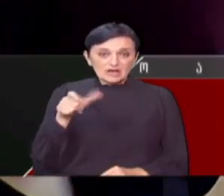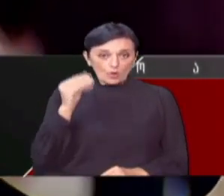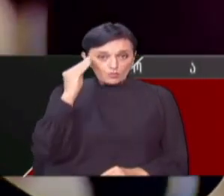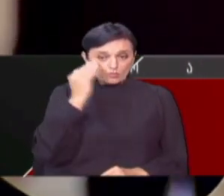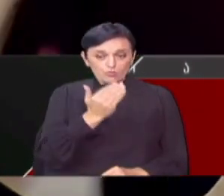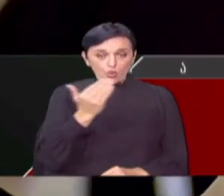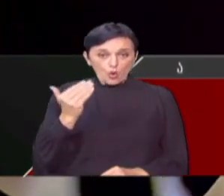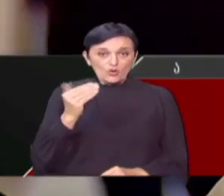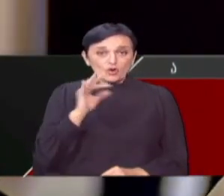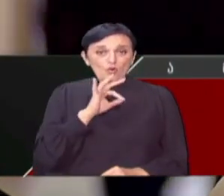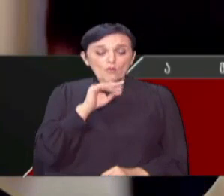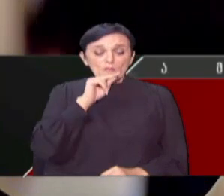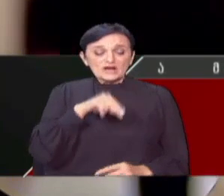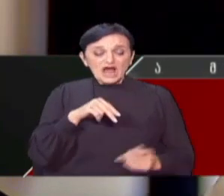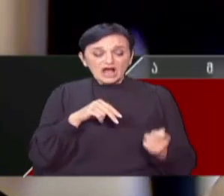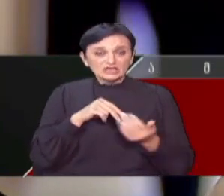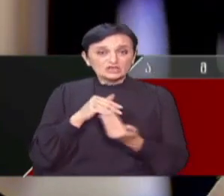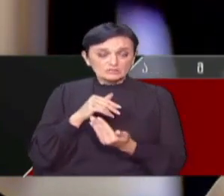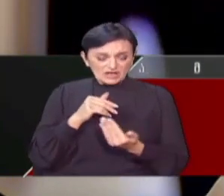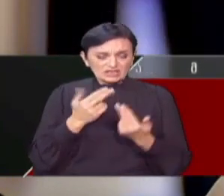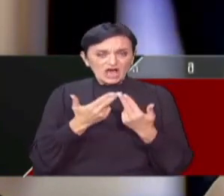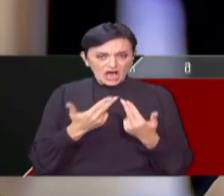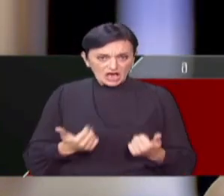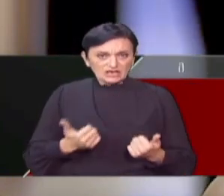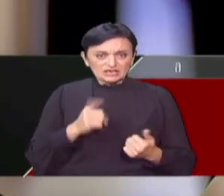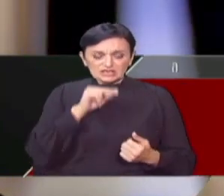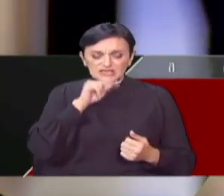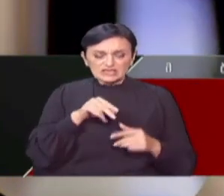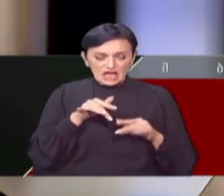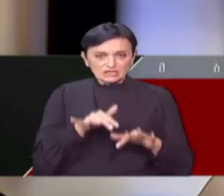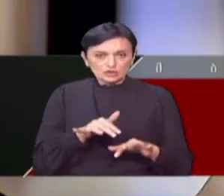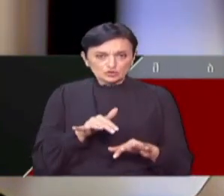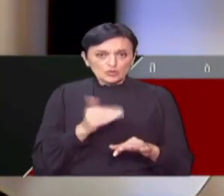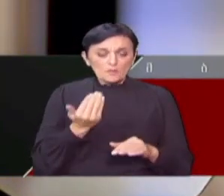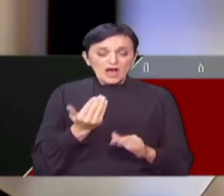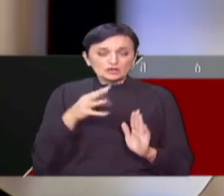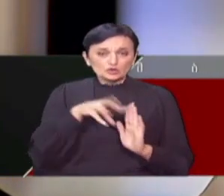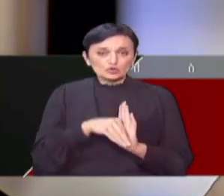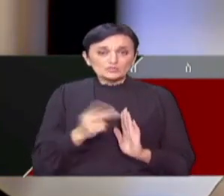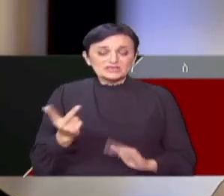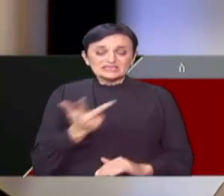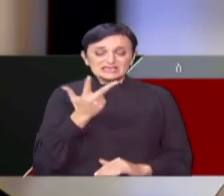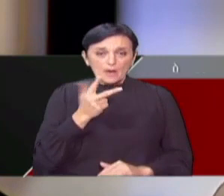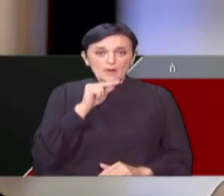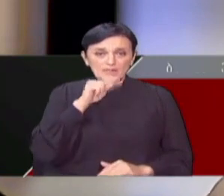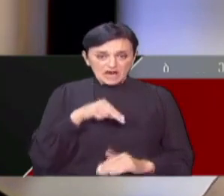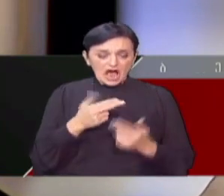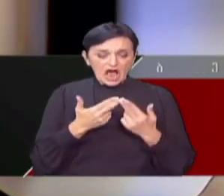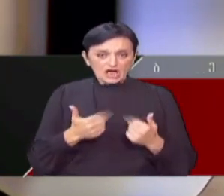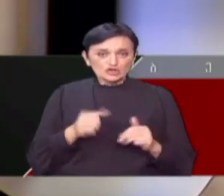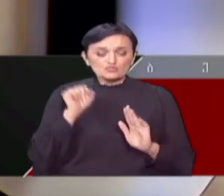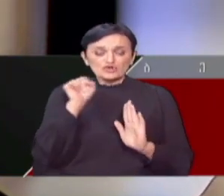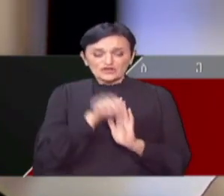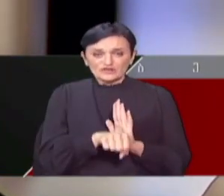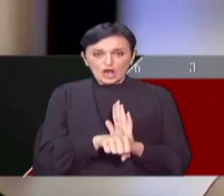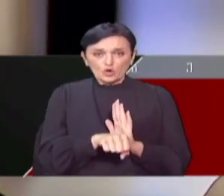პოზიცია წარდგენილ ბრალდებასთან დაკავშირებით, სადაც მათ აღიარეს ჩადენილი დანაშაული, მათ შორის 3 ბრალდებულმა აღიარა